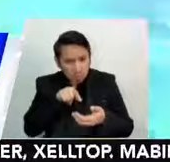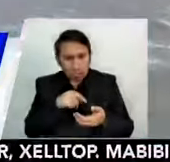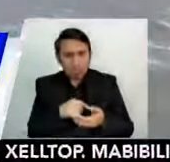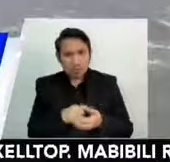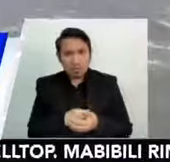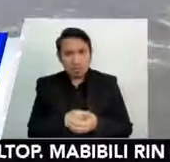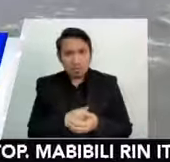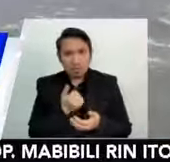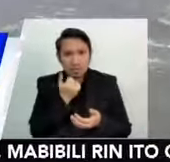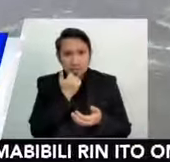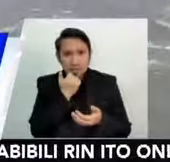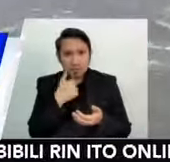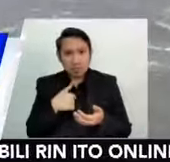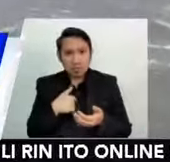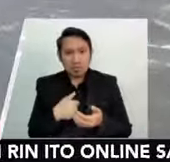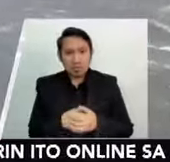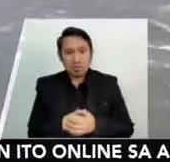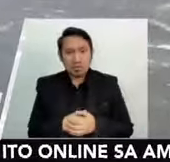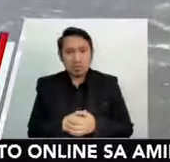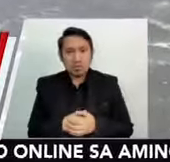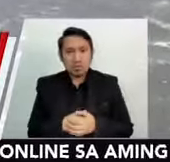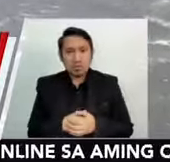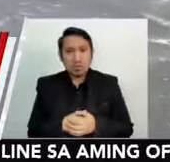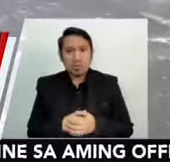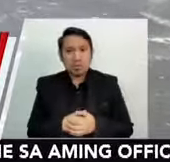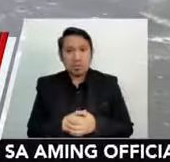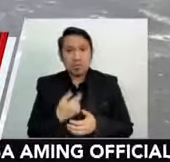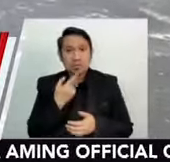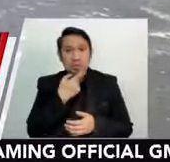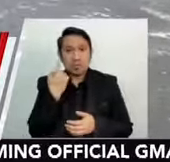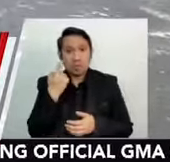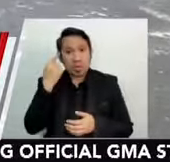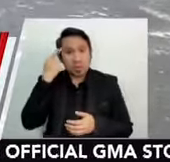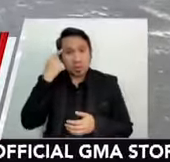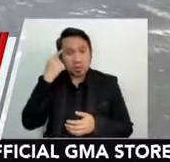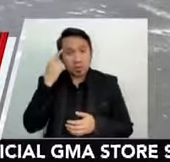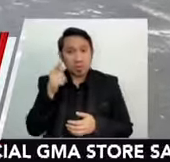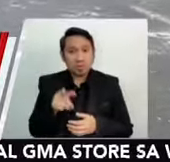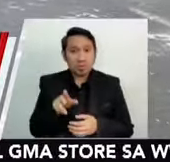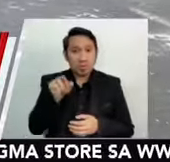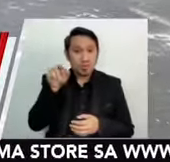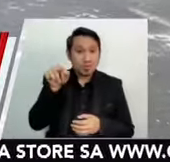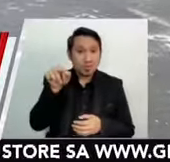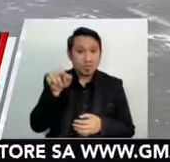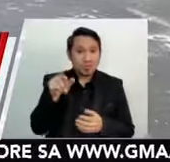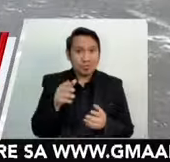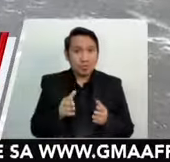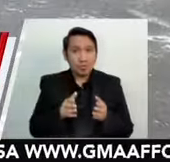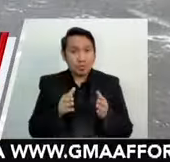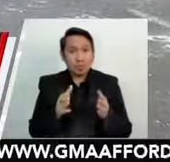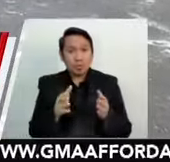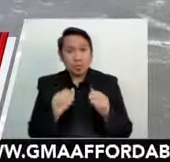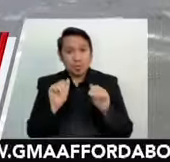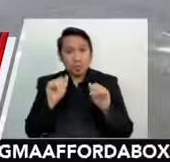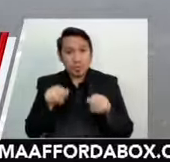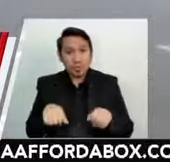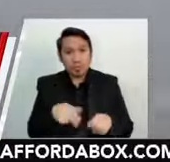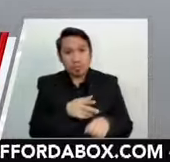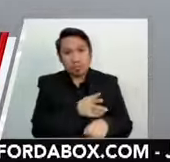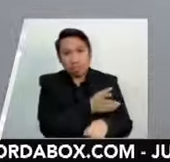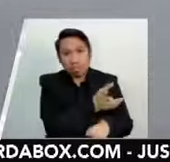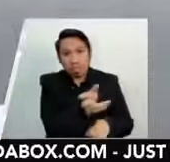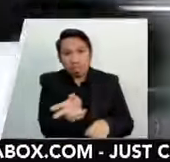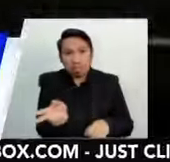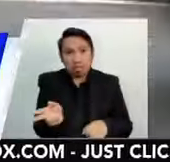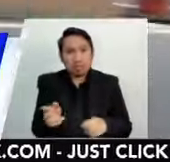doon. Galing ng Balintawak, pag lumampas na sila, akala nila itong punto na yan ay pwede silang bumalik papunta ng Quirino. Ang hindi nila